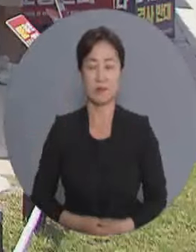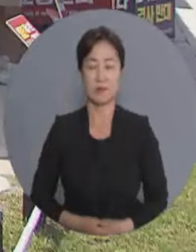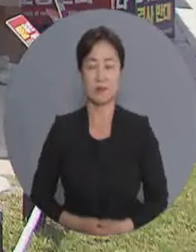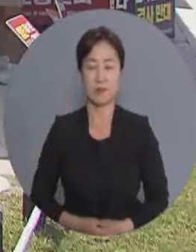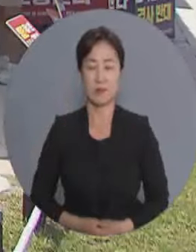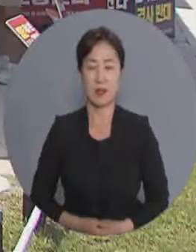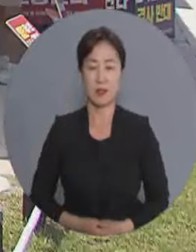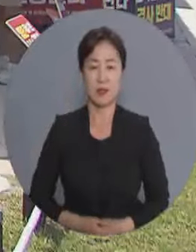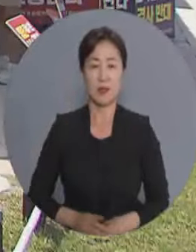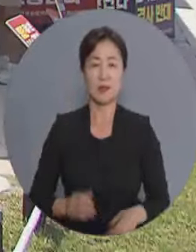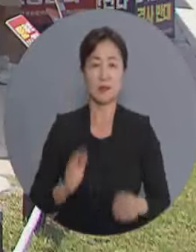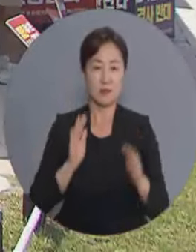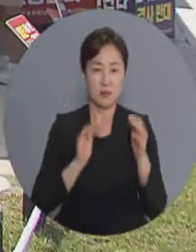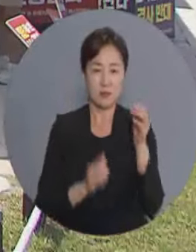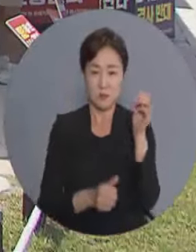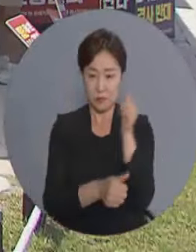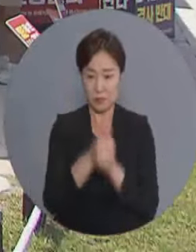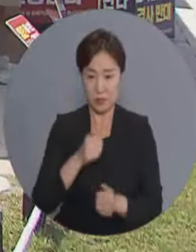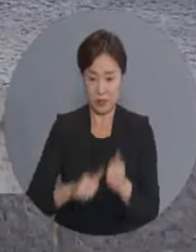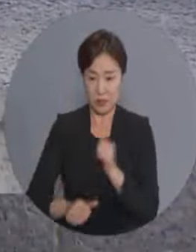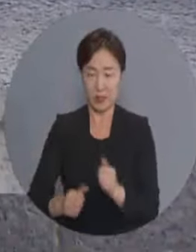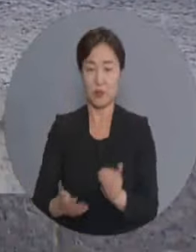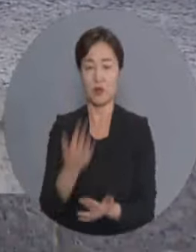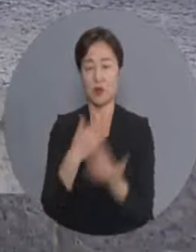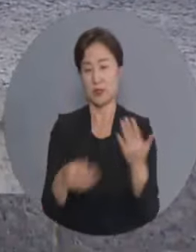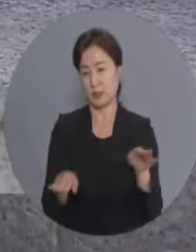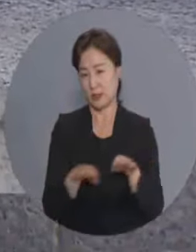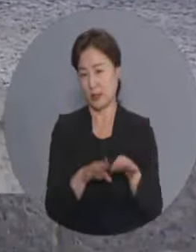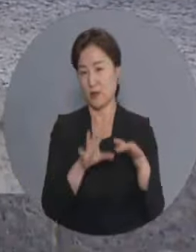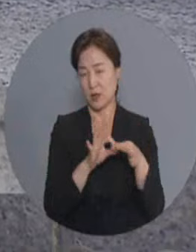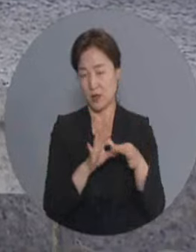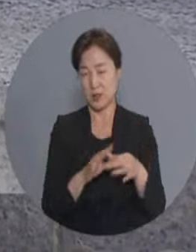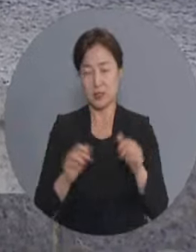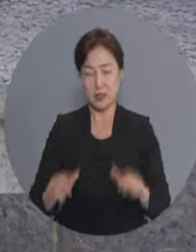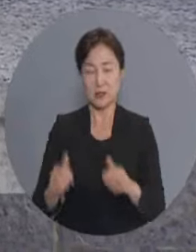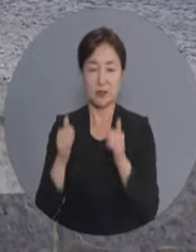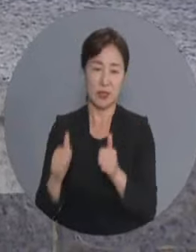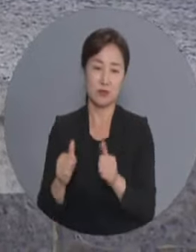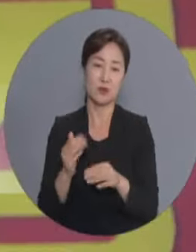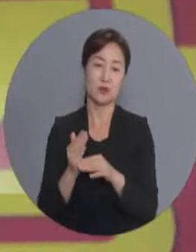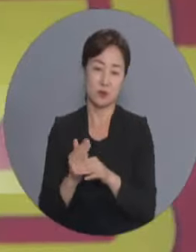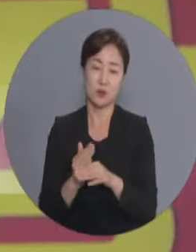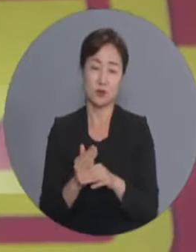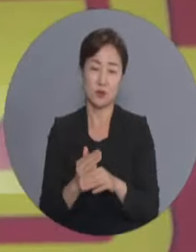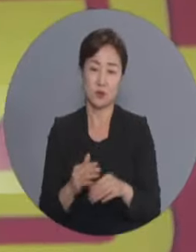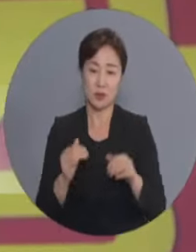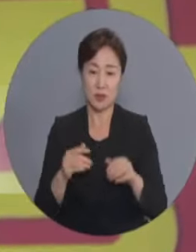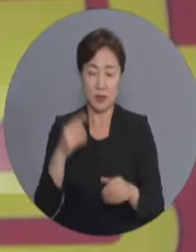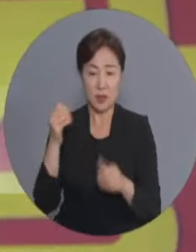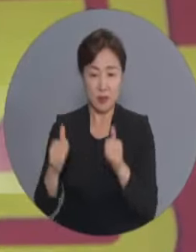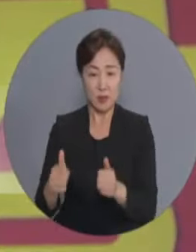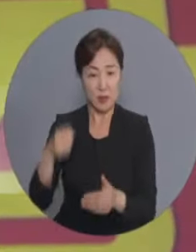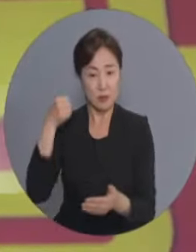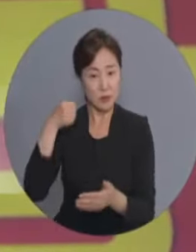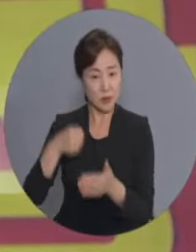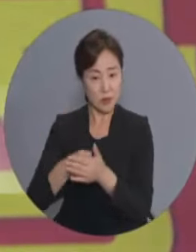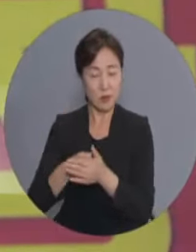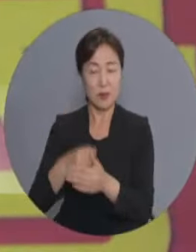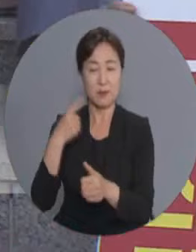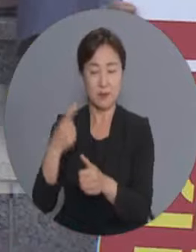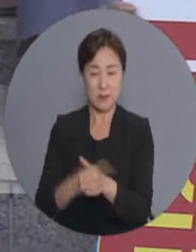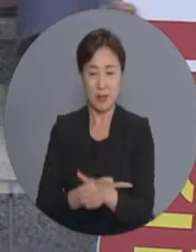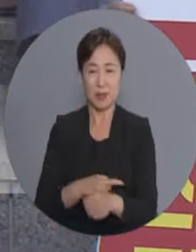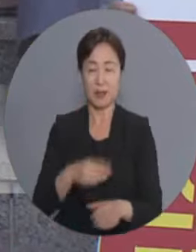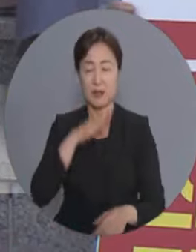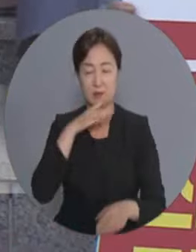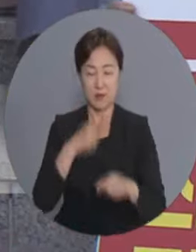순천 차세대 공공자원화 시설 사업과 관련해서도 현재 행정소송이 제기된 만큼 사법적 판단을 통해